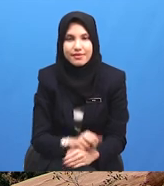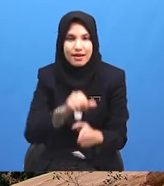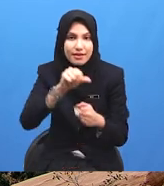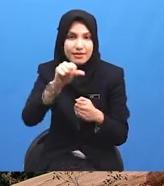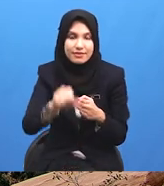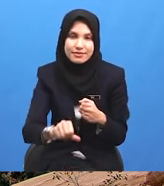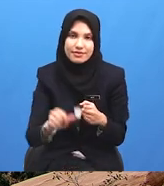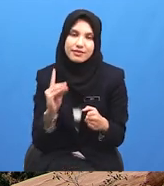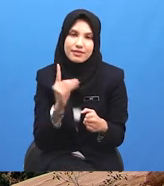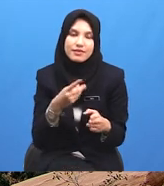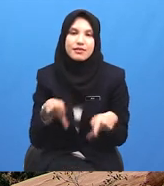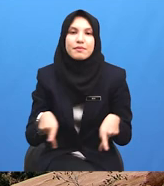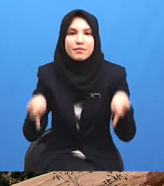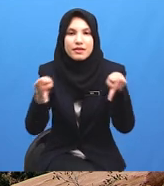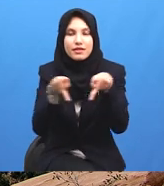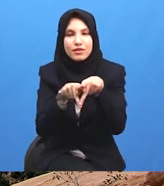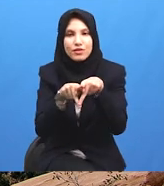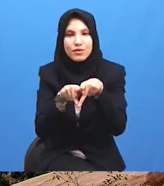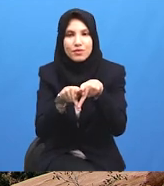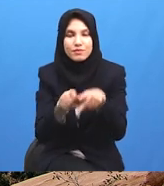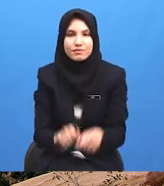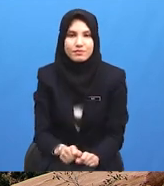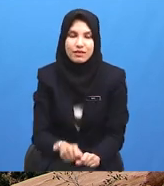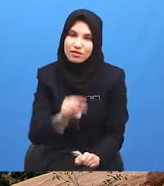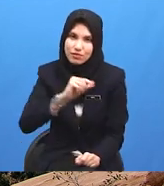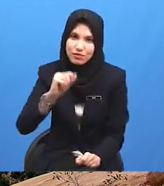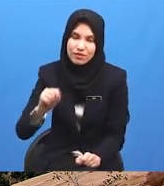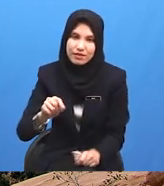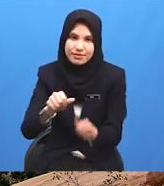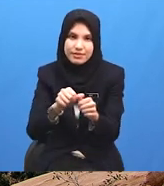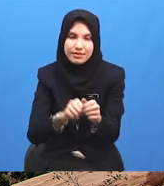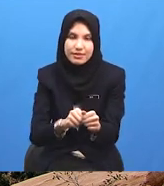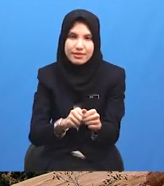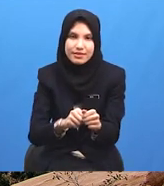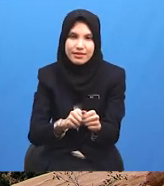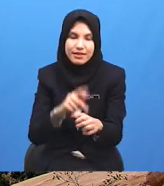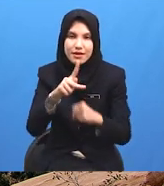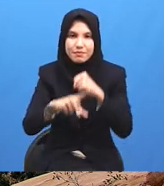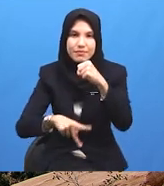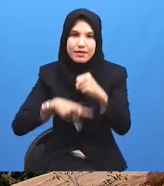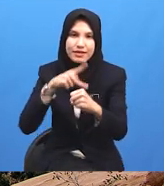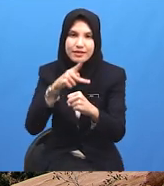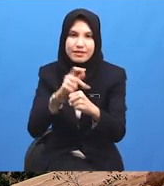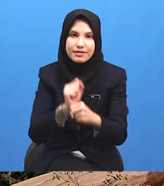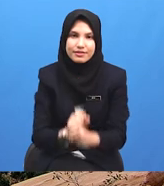Akhirnya, kita perlu labelkan setiap planet. Di sini cikgu sudah labelkan semua